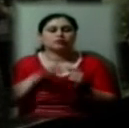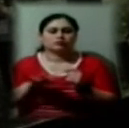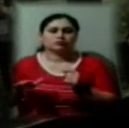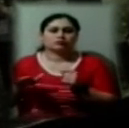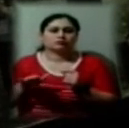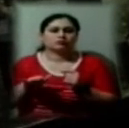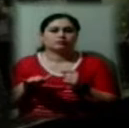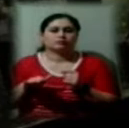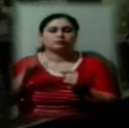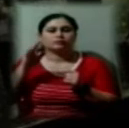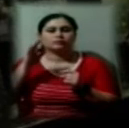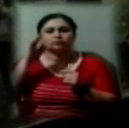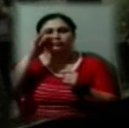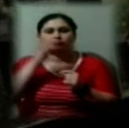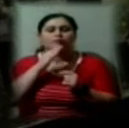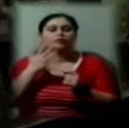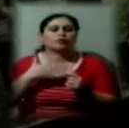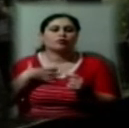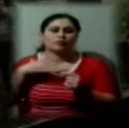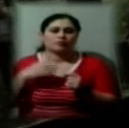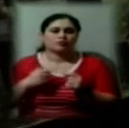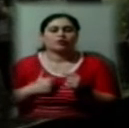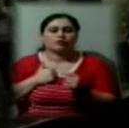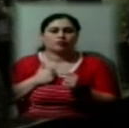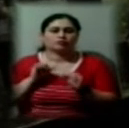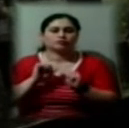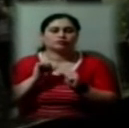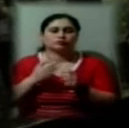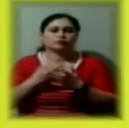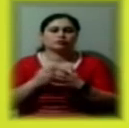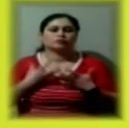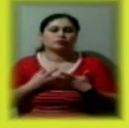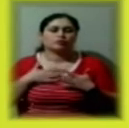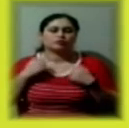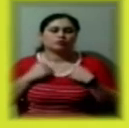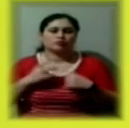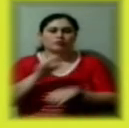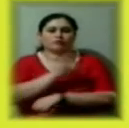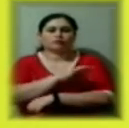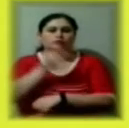батьки, які героїчно загинули, захищаючи наш спокій на сході України.